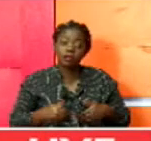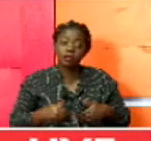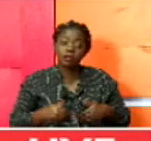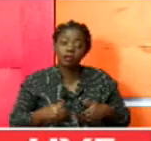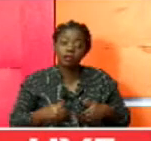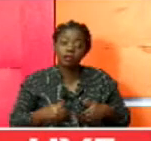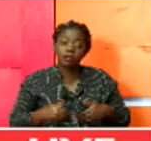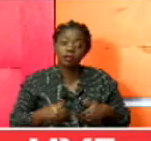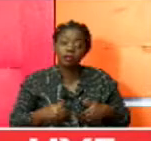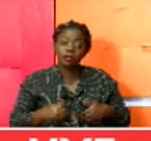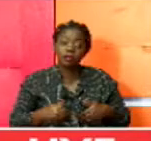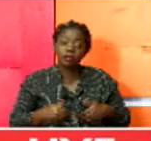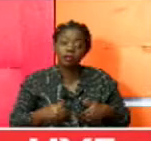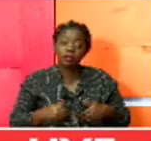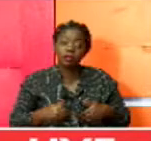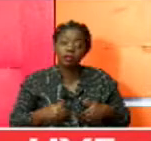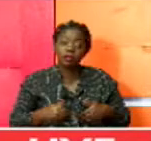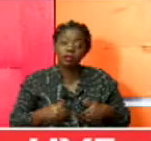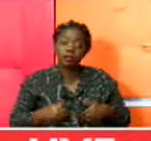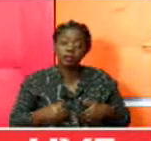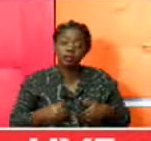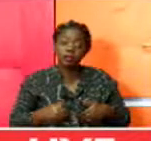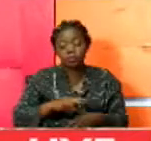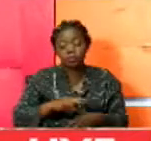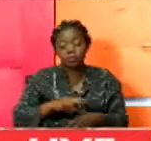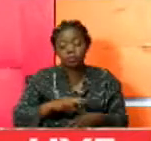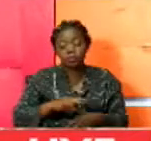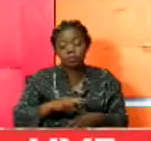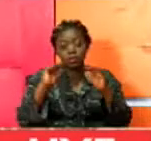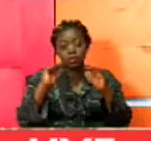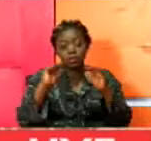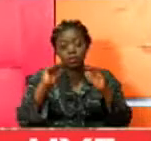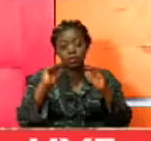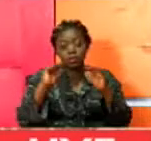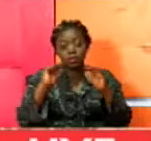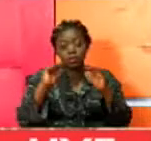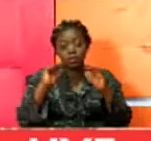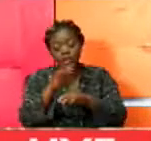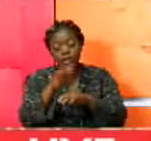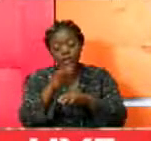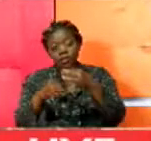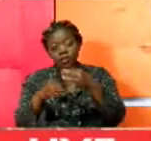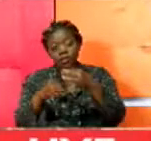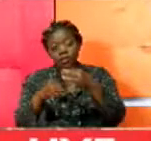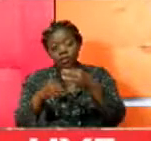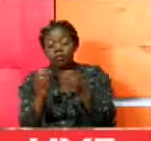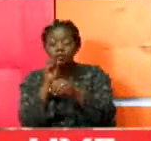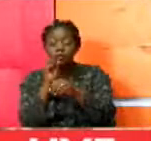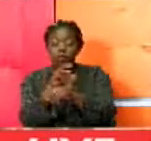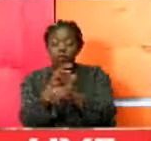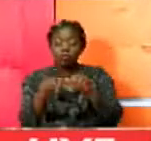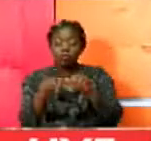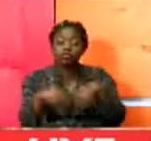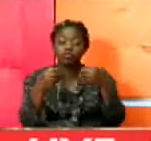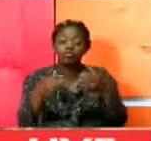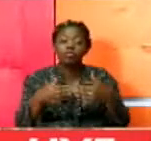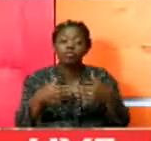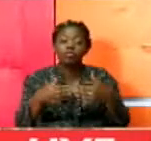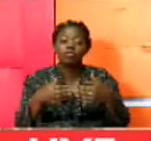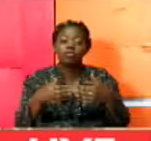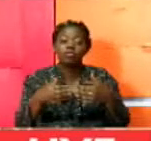gamweyimirira n'okwekolerera era emyaka gye yaakamala ku nsi tasibwangako ng'aliko entanda gy'asibiridde